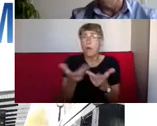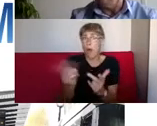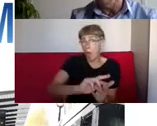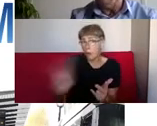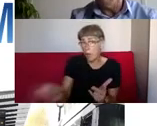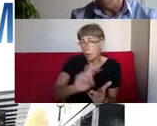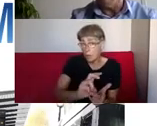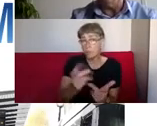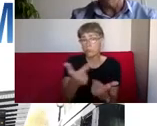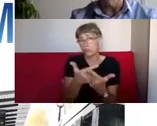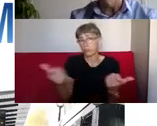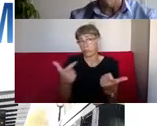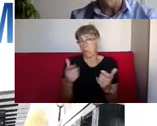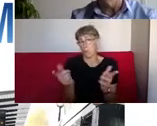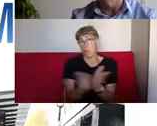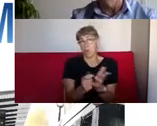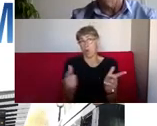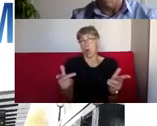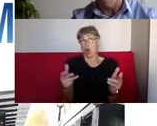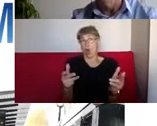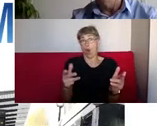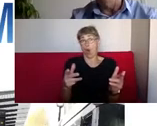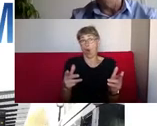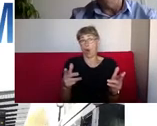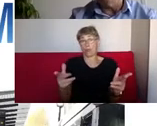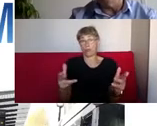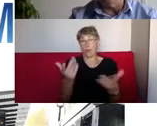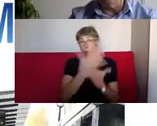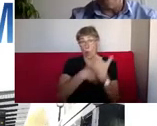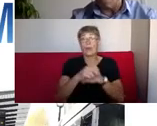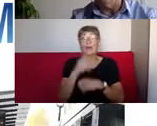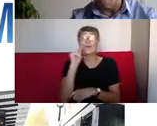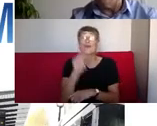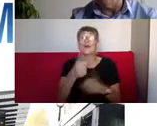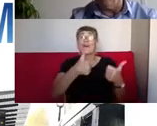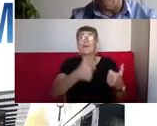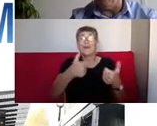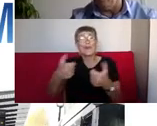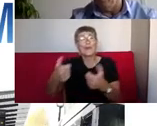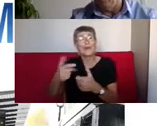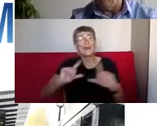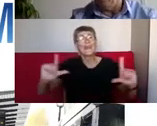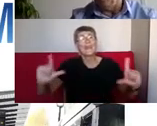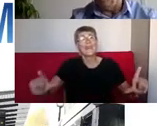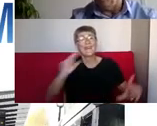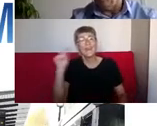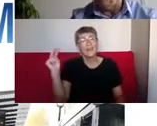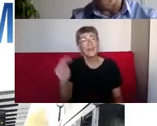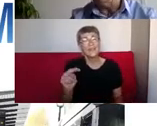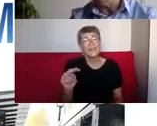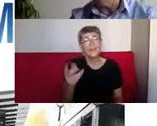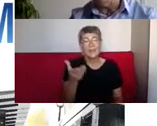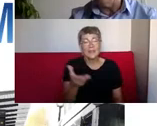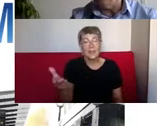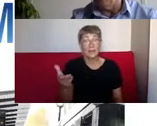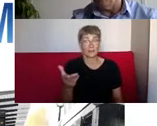Et cela pendant 2 heures à peu près. Il y a toute une organisation autour de cela. Vous voyez d'ailleurs sur les photos qui sont ici, on a la